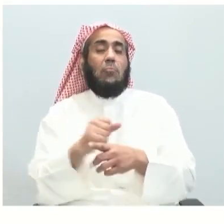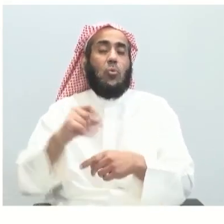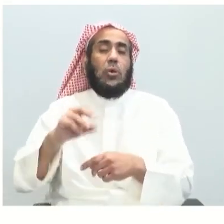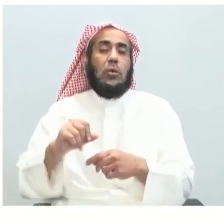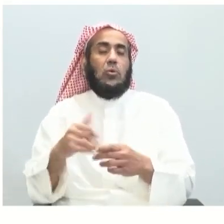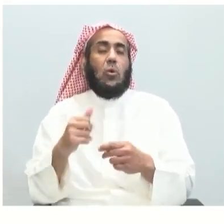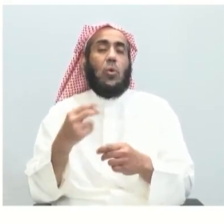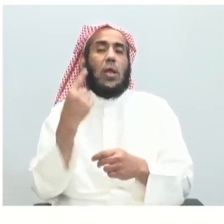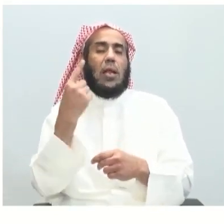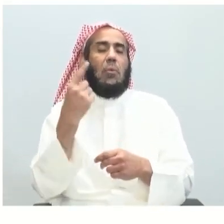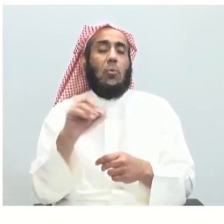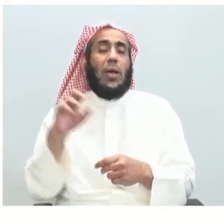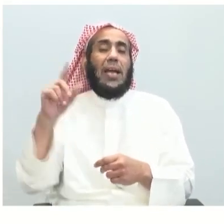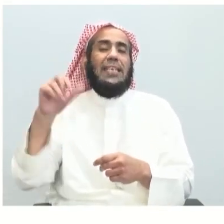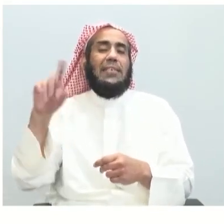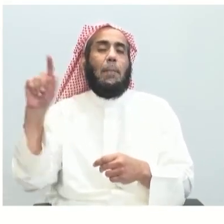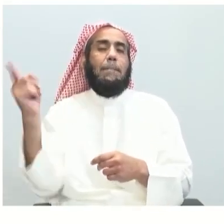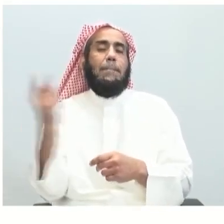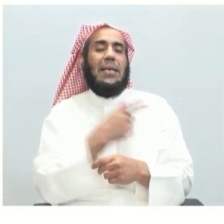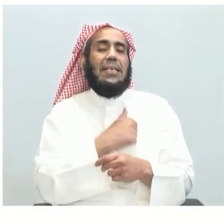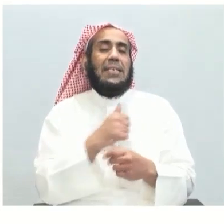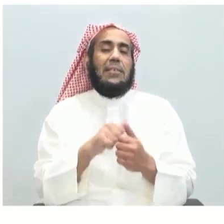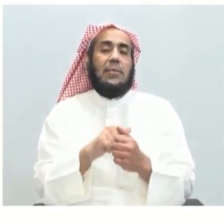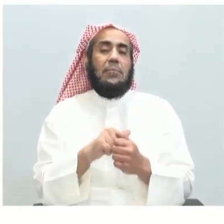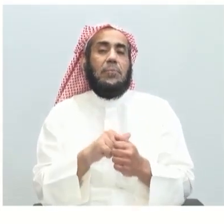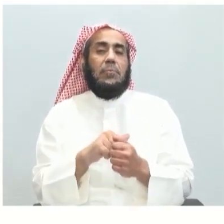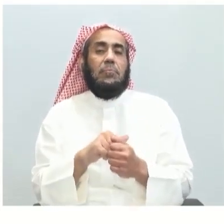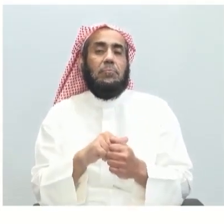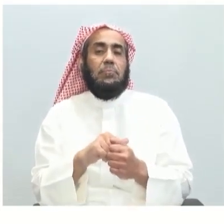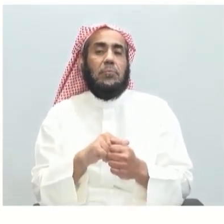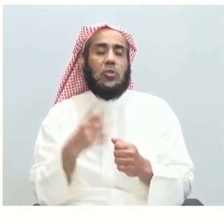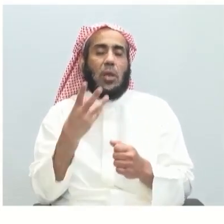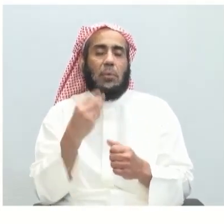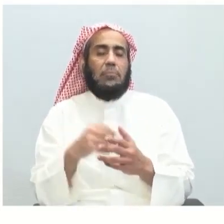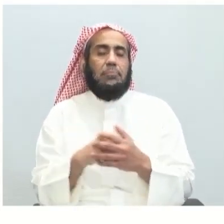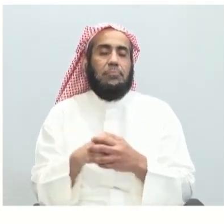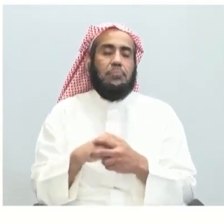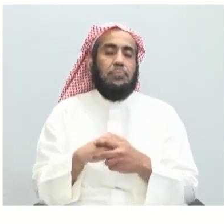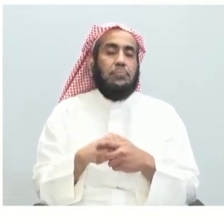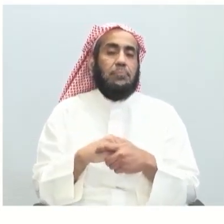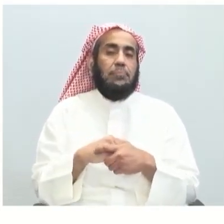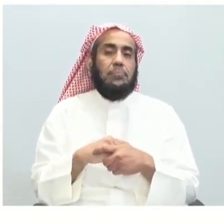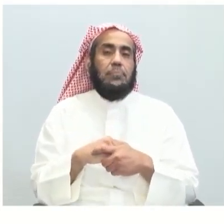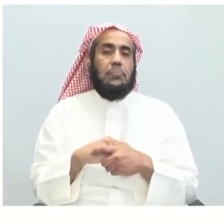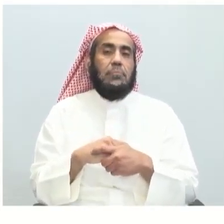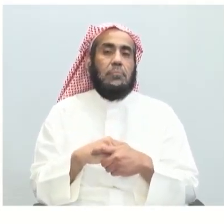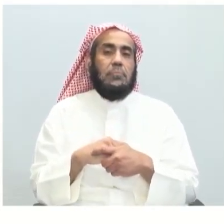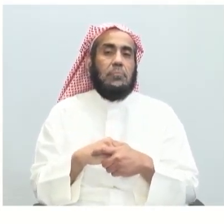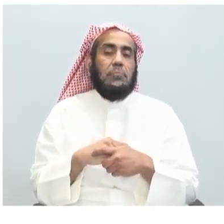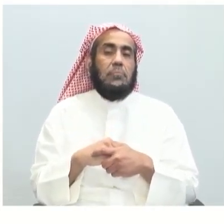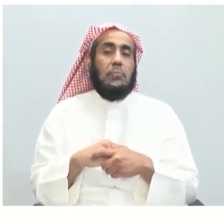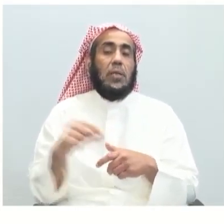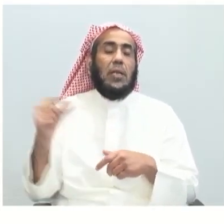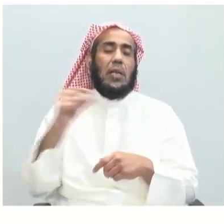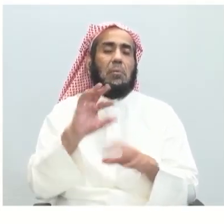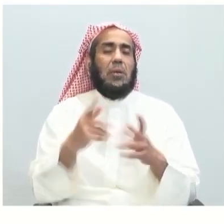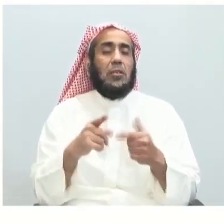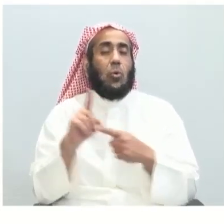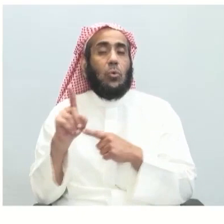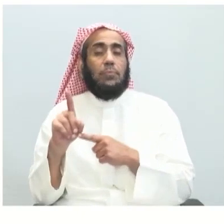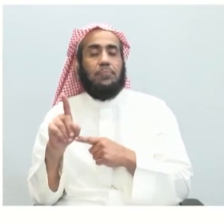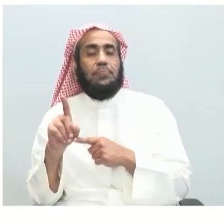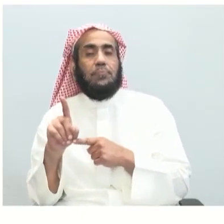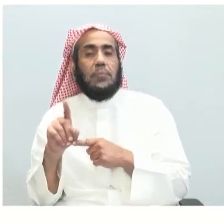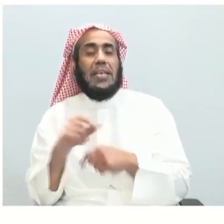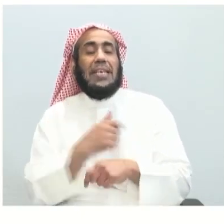يساوي كلمه واحده وهي اسم كلمه واحده وهي اسم جميل الكلمه اما ان تكون